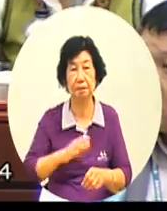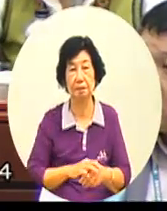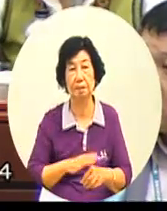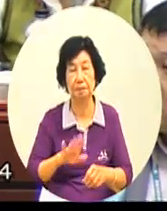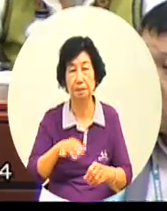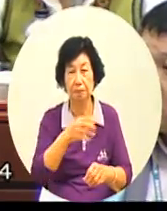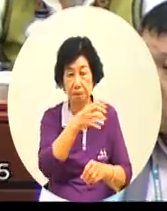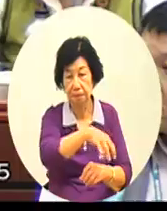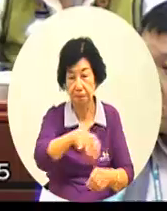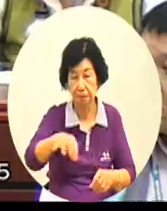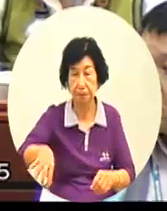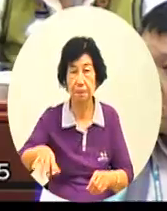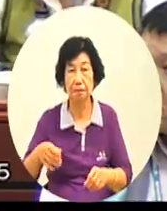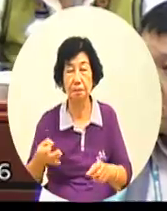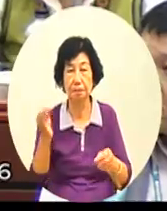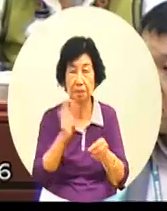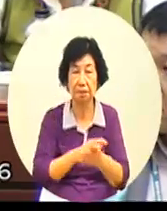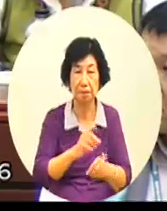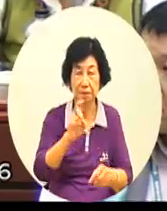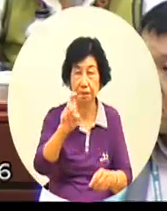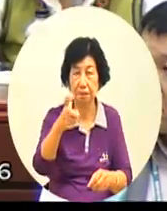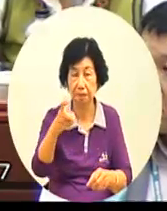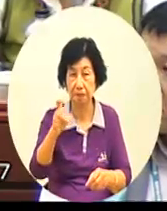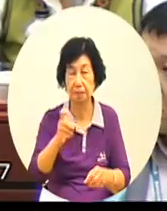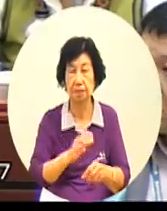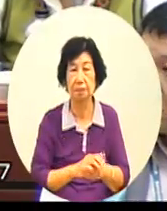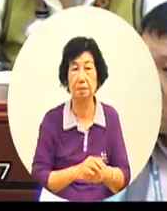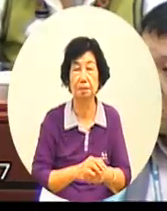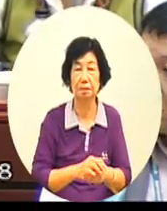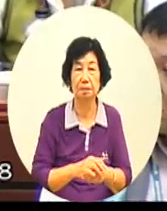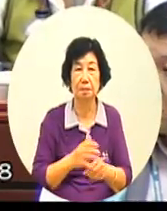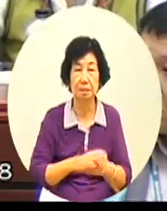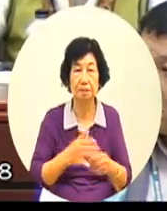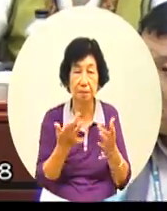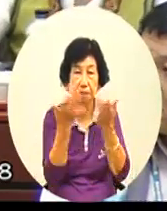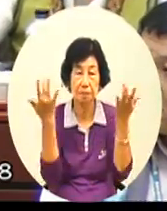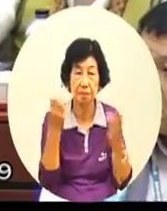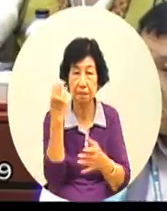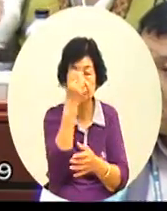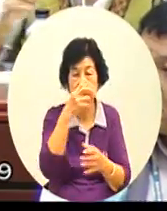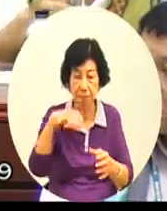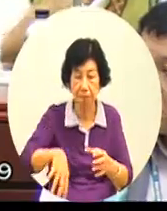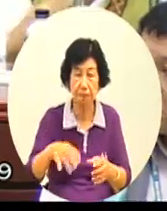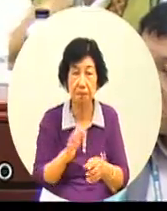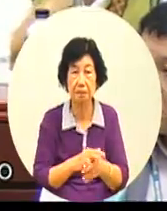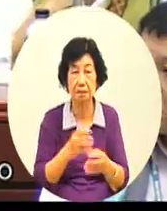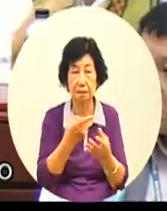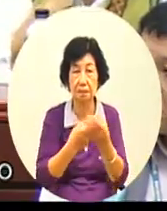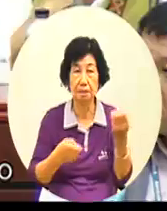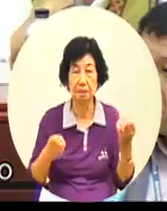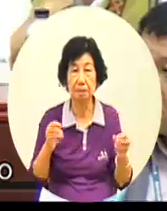助10万元，那贸管处补助5万元，所以加起来是